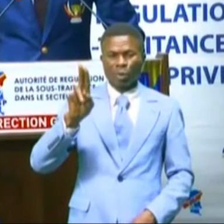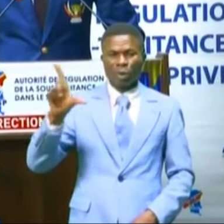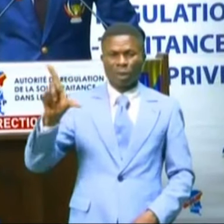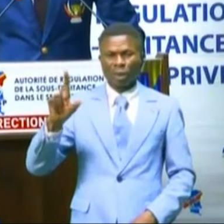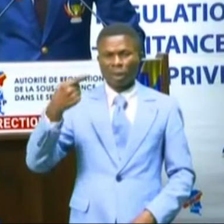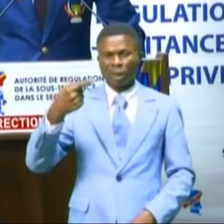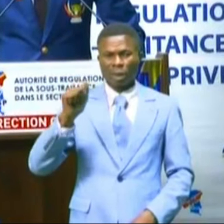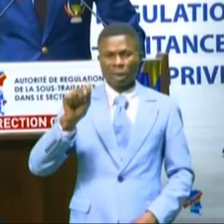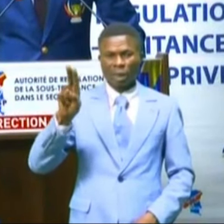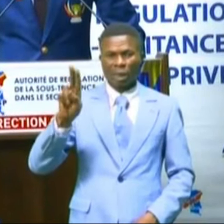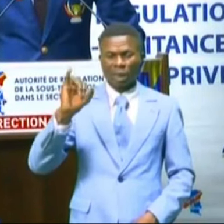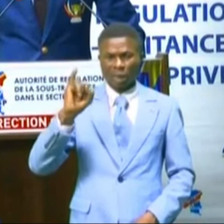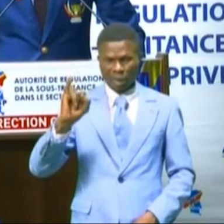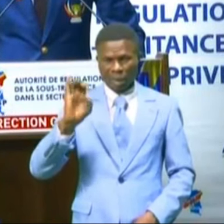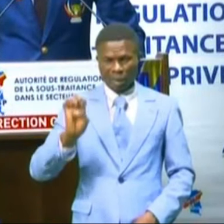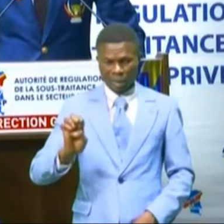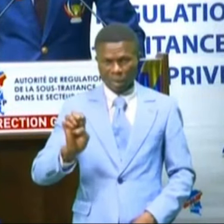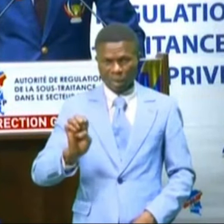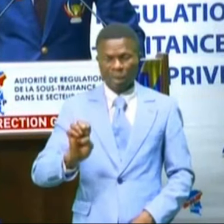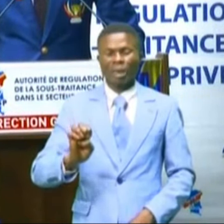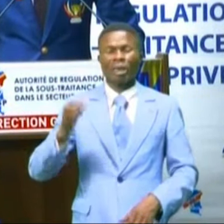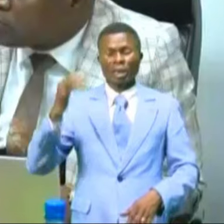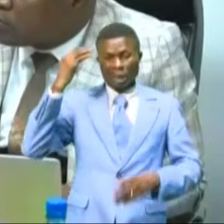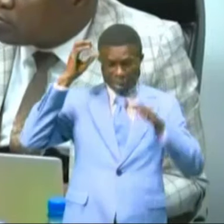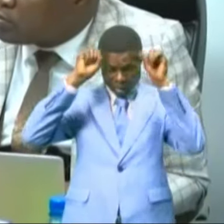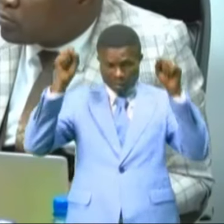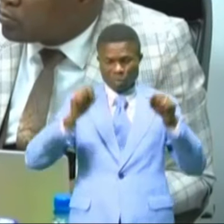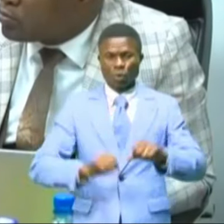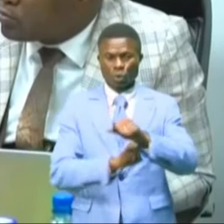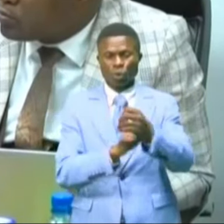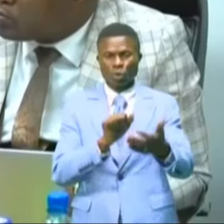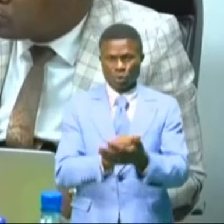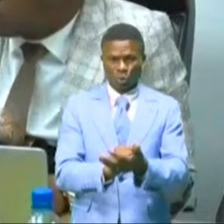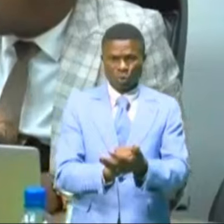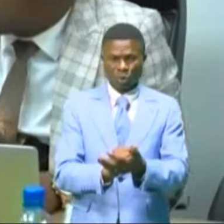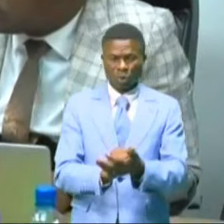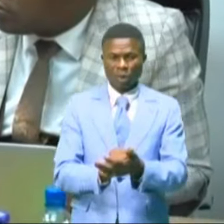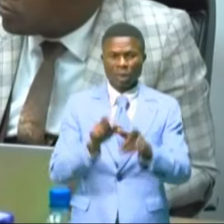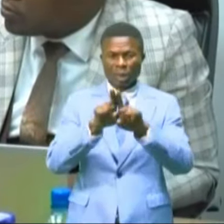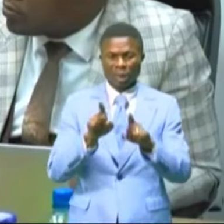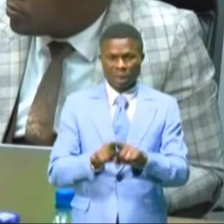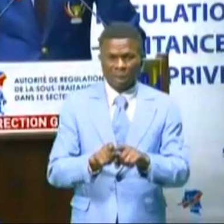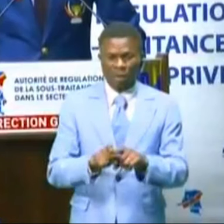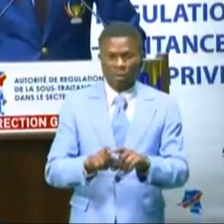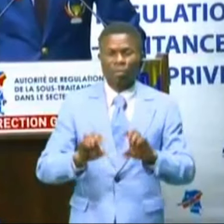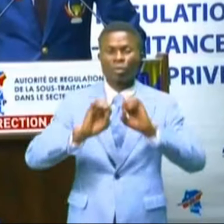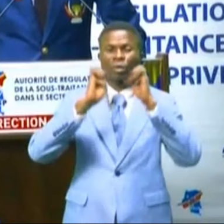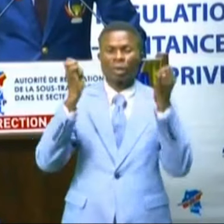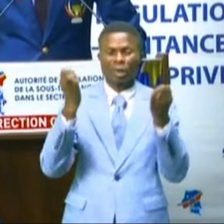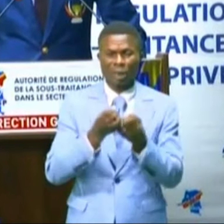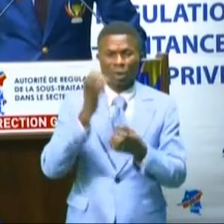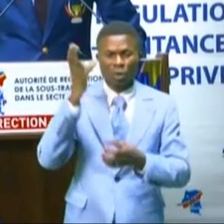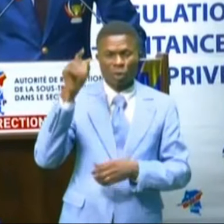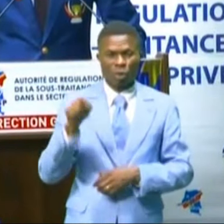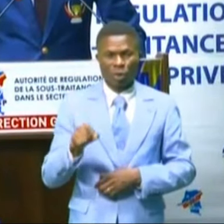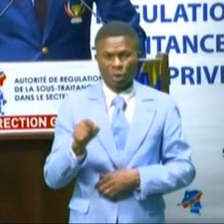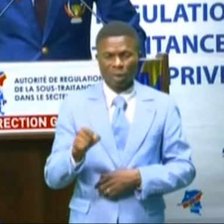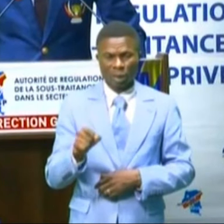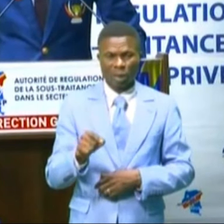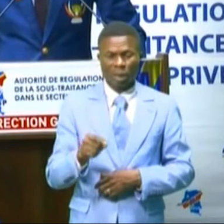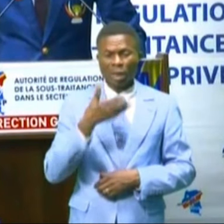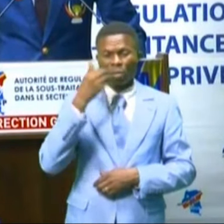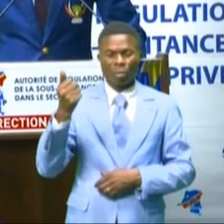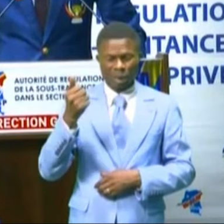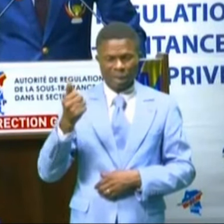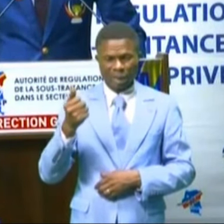ça. Un push de l'État, un push du Président, on aide, on suit. Et ensuite, les sociétés locales, il n'y a pas de raison qu'elles ne soient pas meilleures que